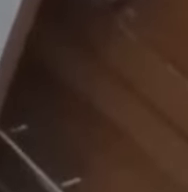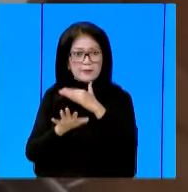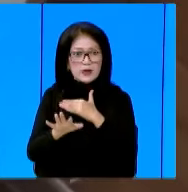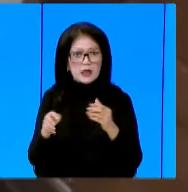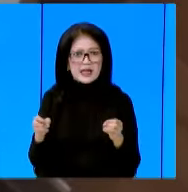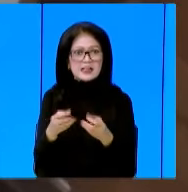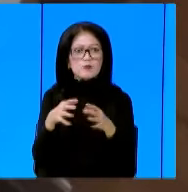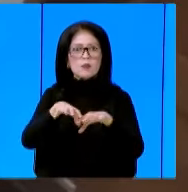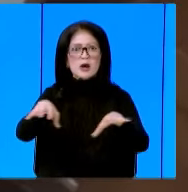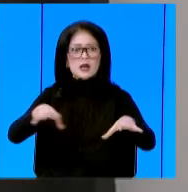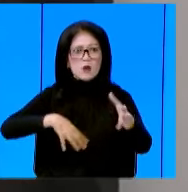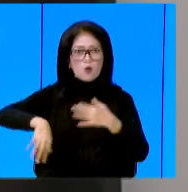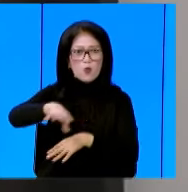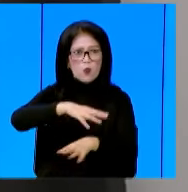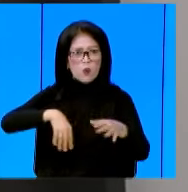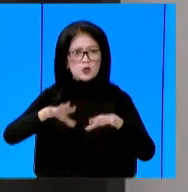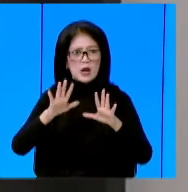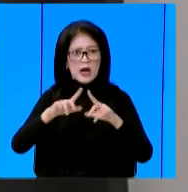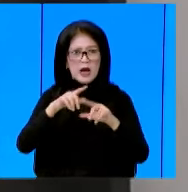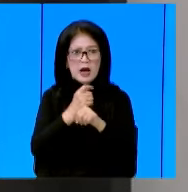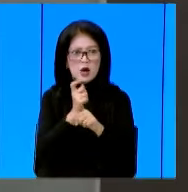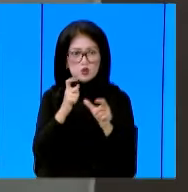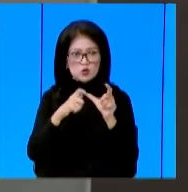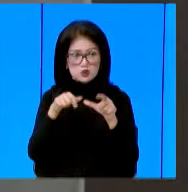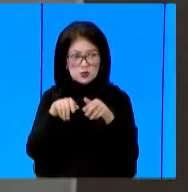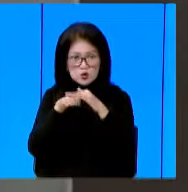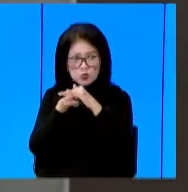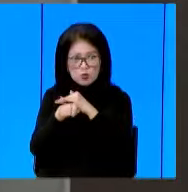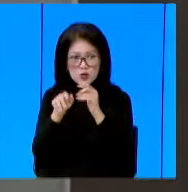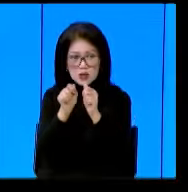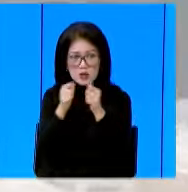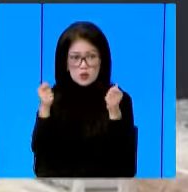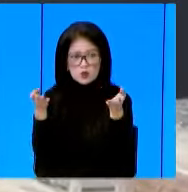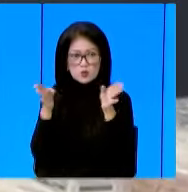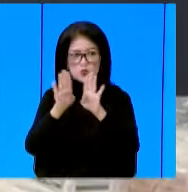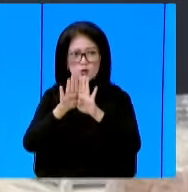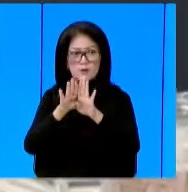rumah berantakan. Agus sempat bersembunyi di dalam lemari menghindari penangkapan.